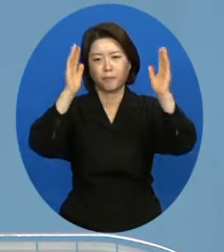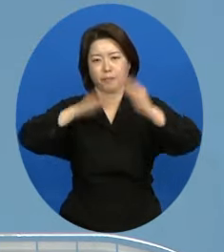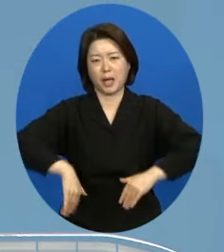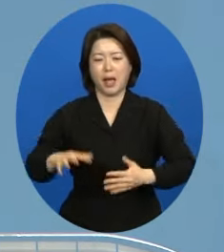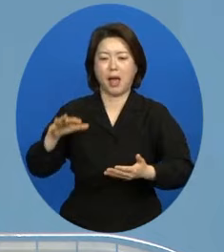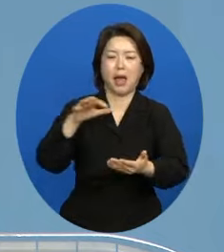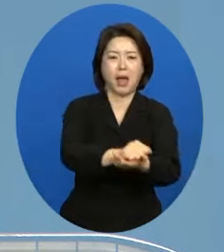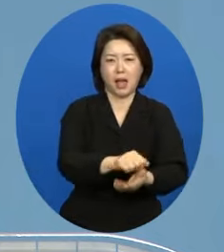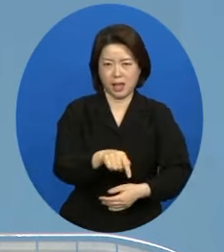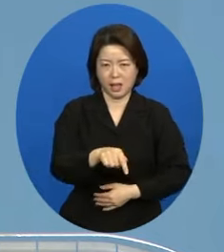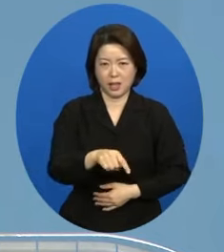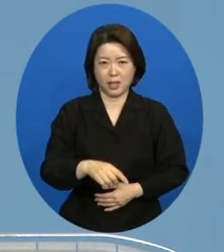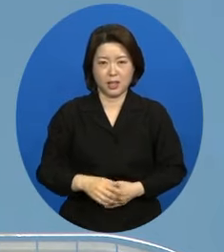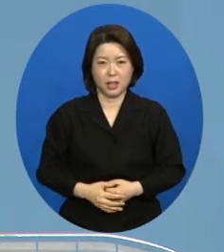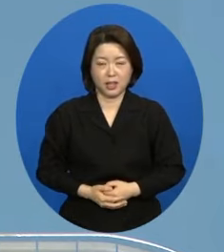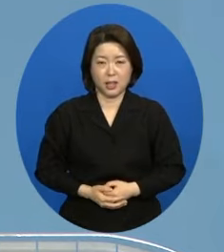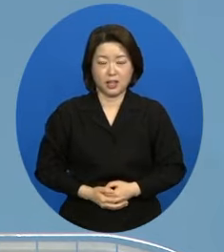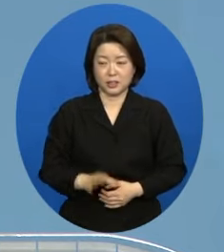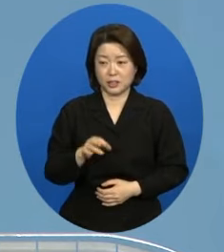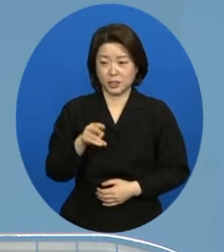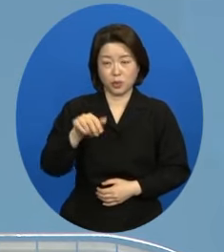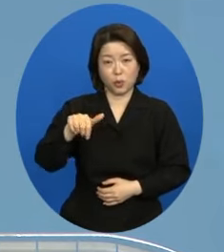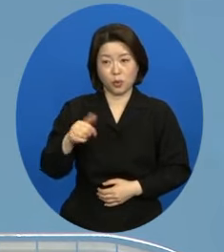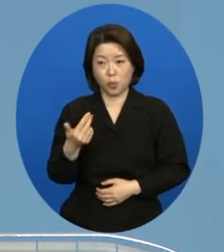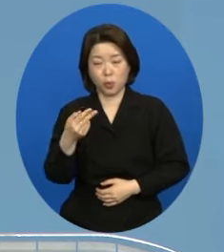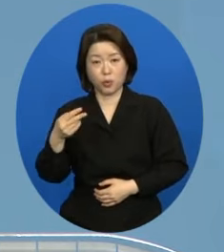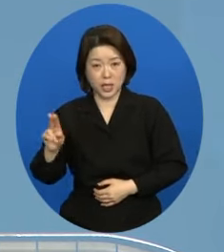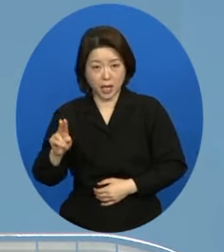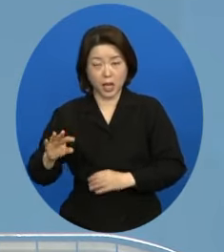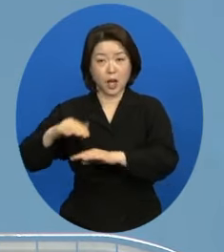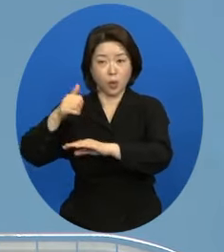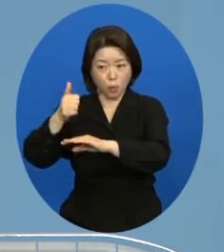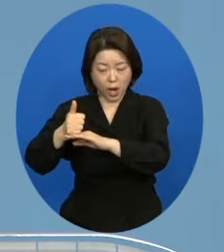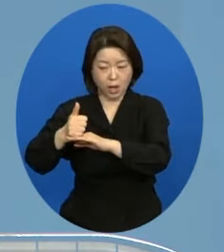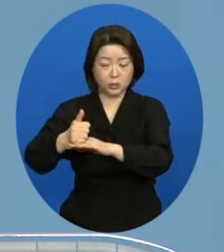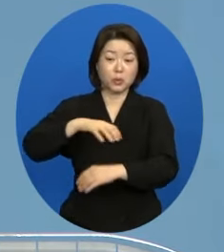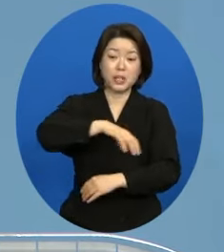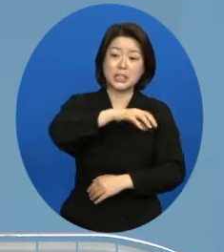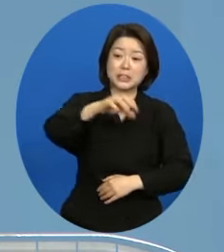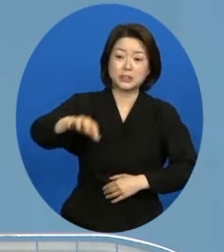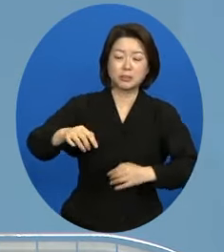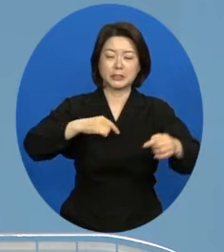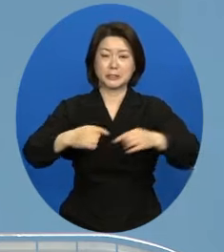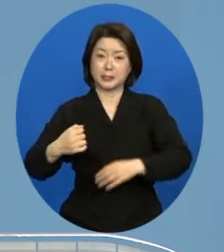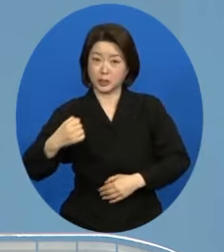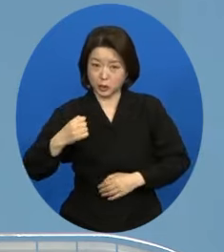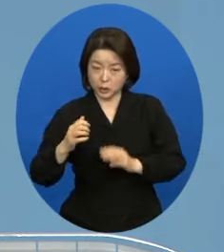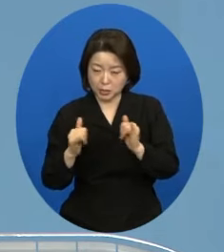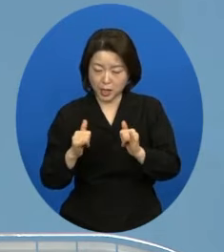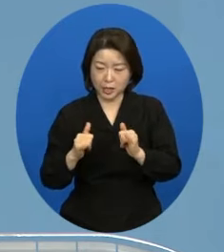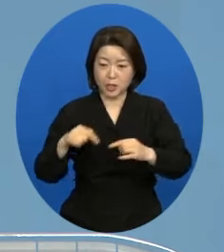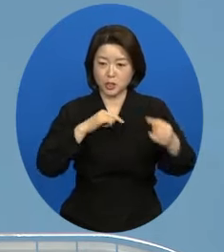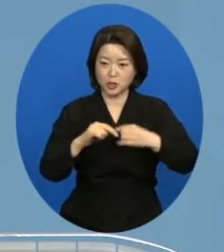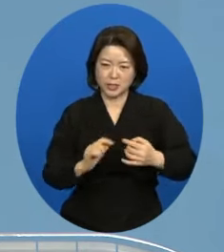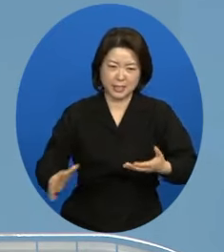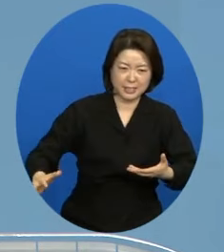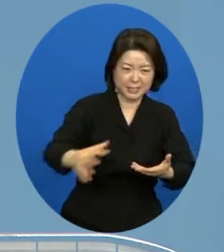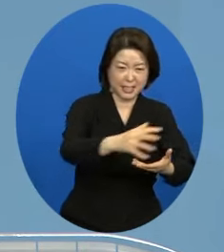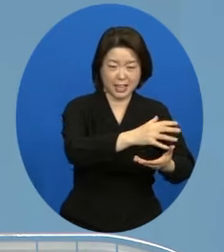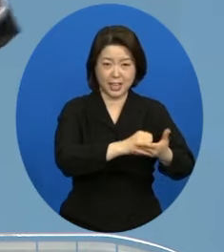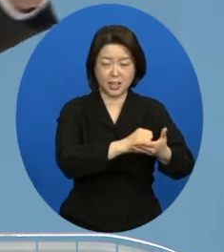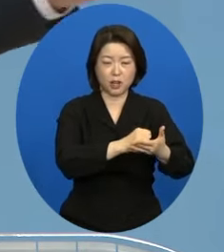그것만이 아니라 그 여냐 왕과 그 주변에 있었던 리더들과 정치인들이 함께 사로잡아